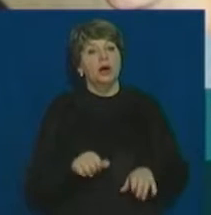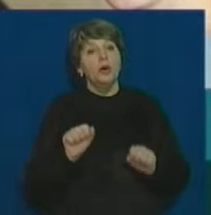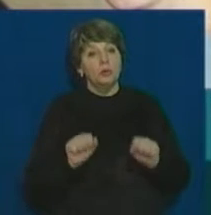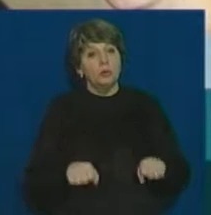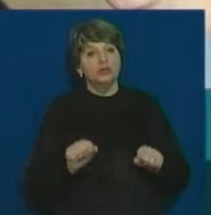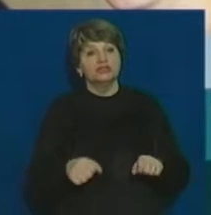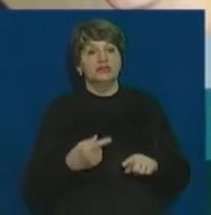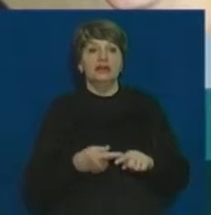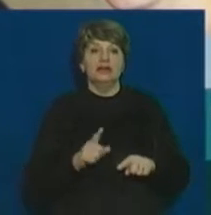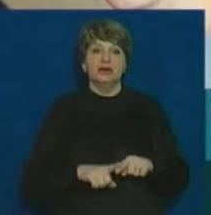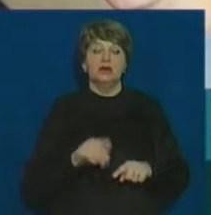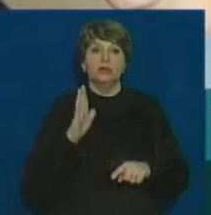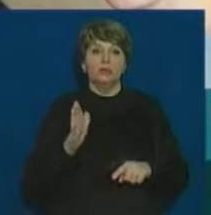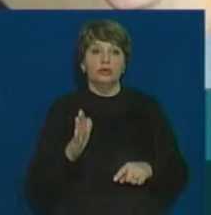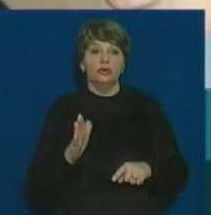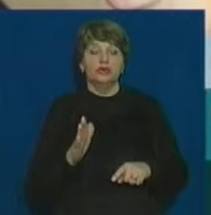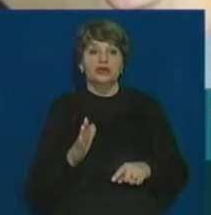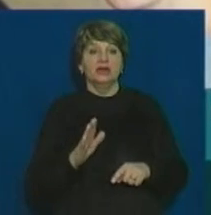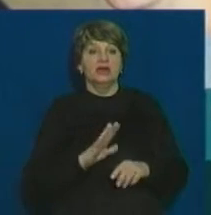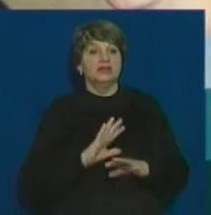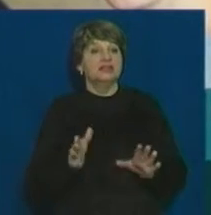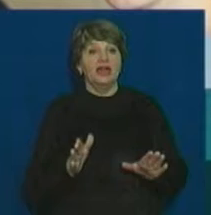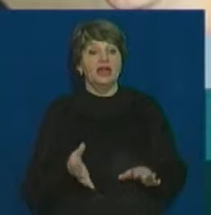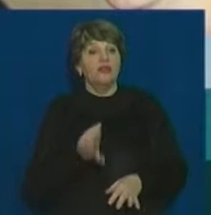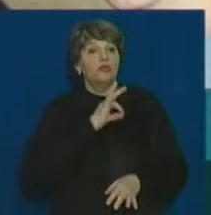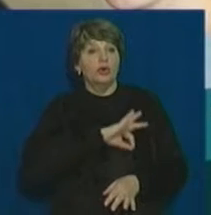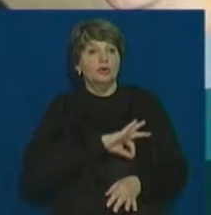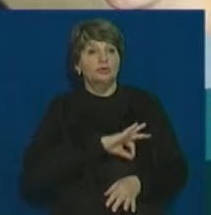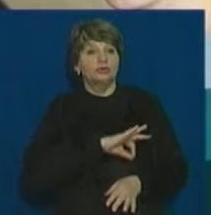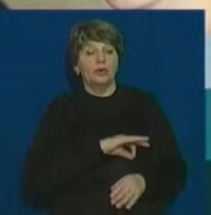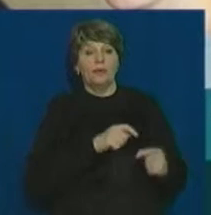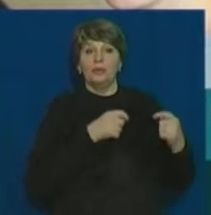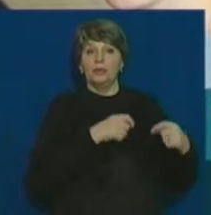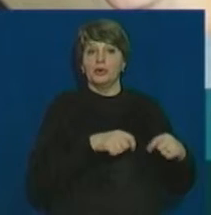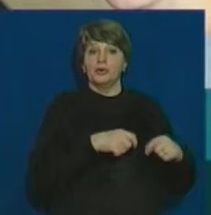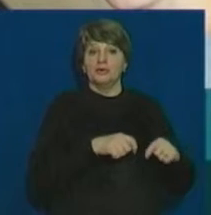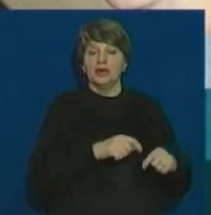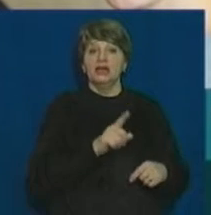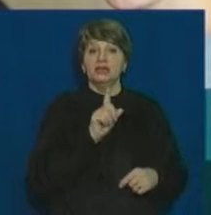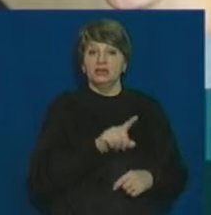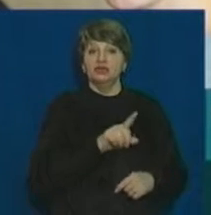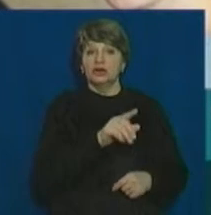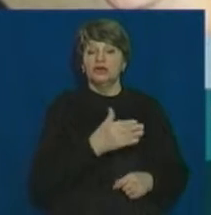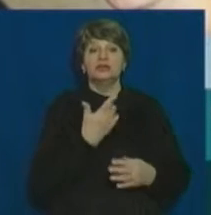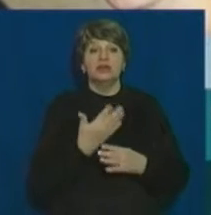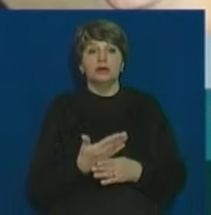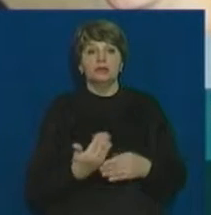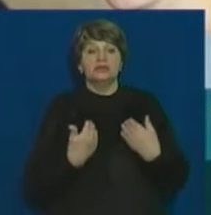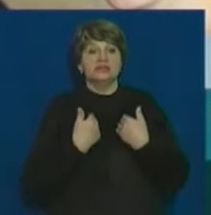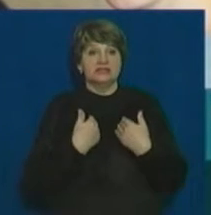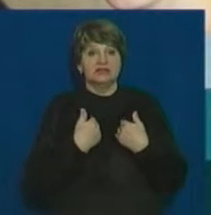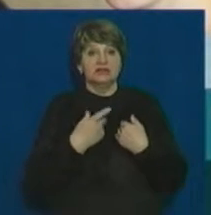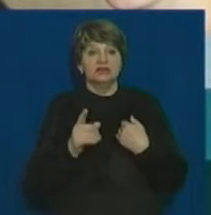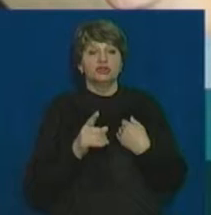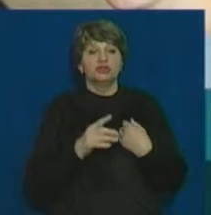буде рішення не на користь, так сказати, реалізаторів, те, що вимагають вони здійснювати торгівлю безпосередньо на